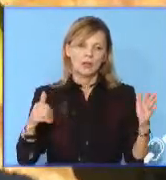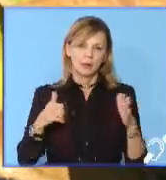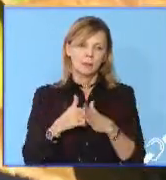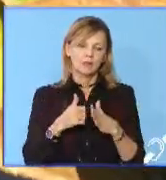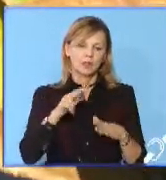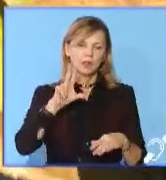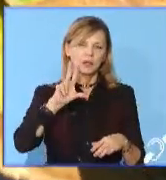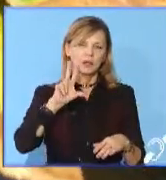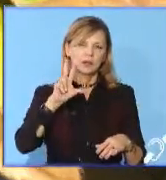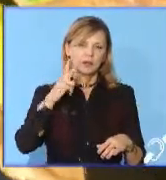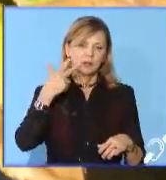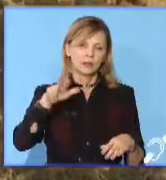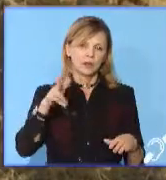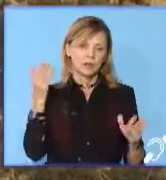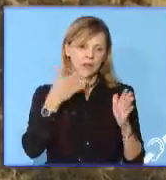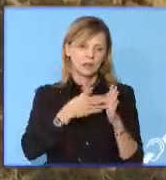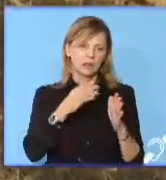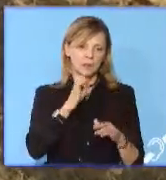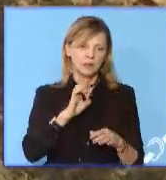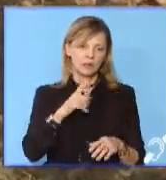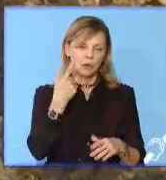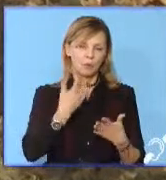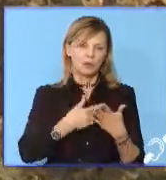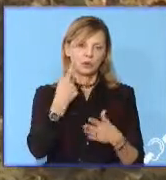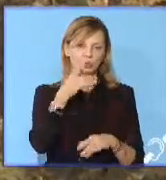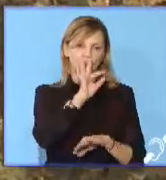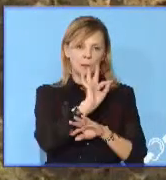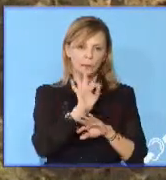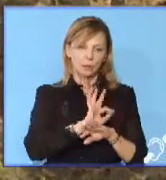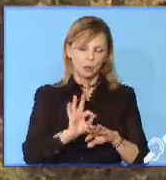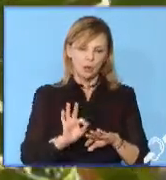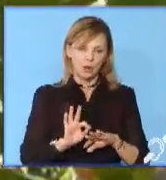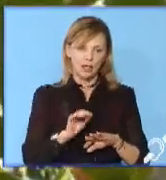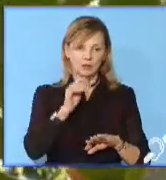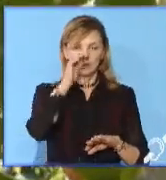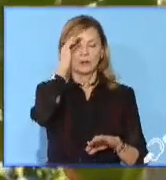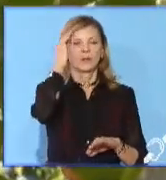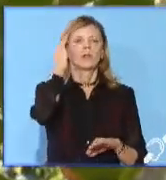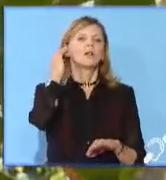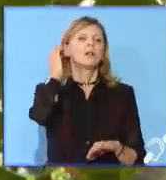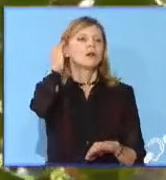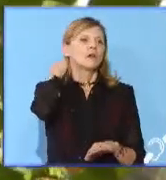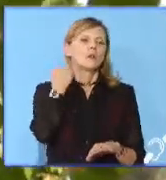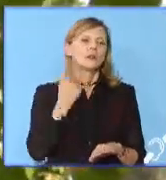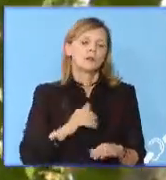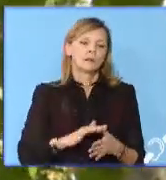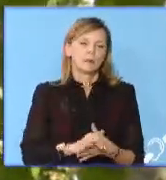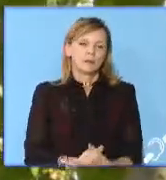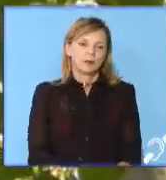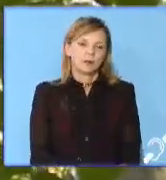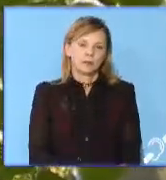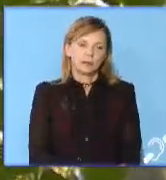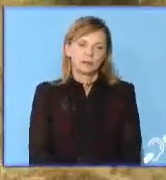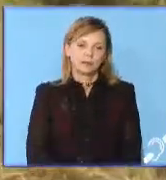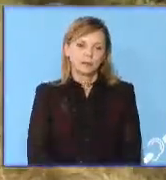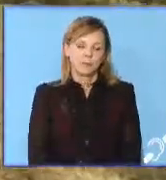maximum 300.000 de euro pe proiect. Intensitatea sprijinului public nerambursabil nu va depăși 65%